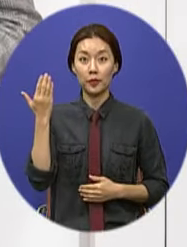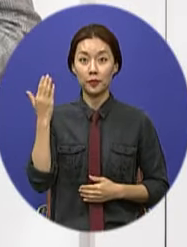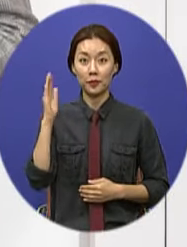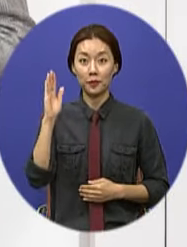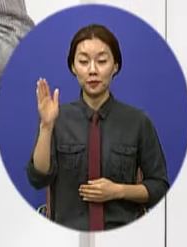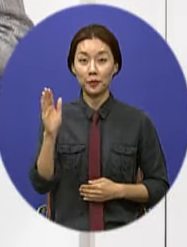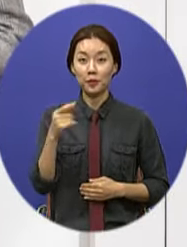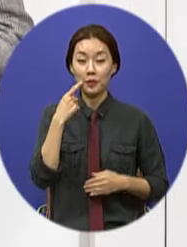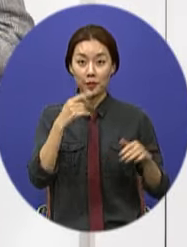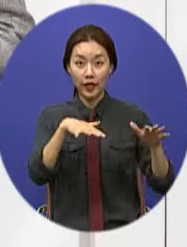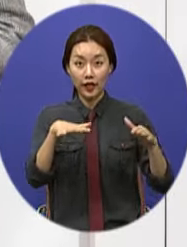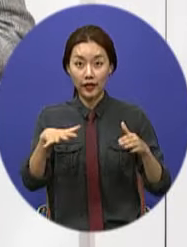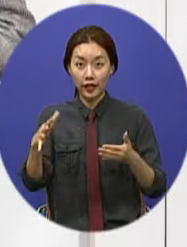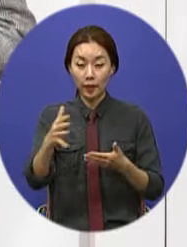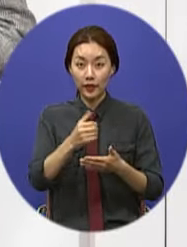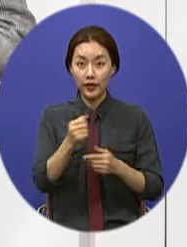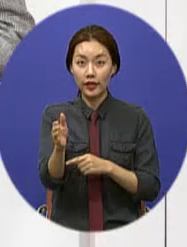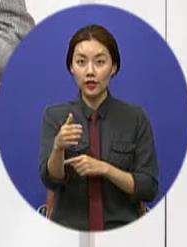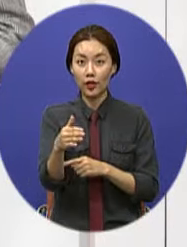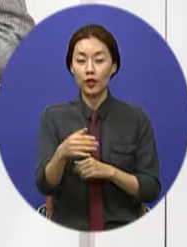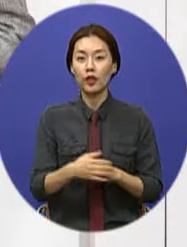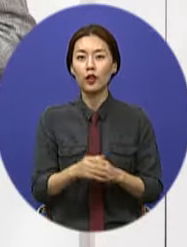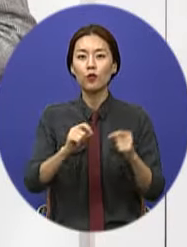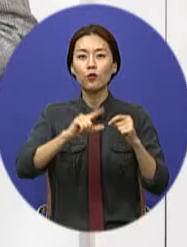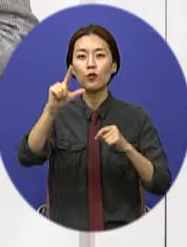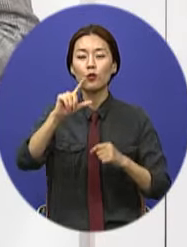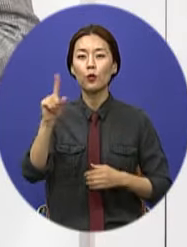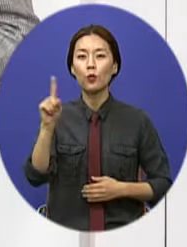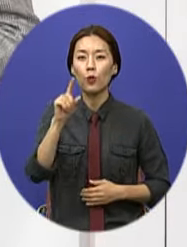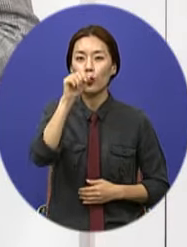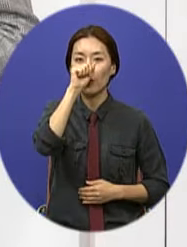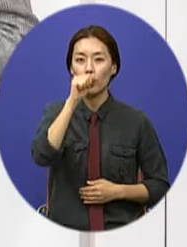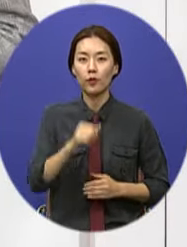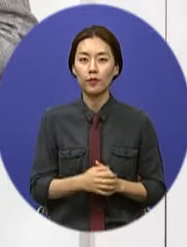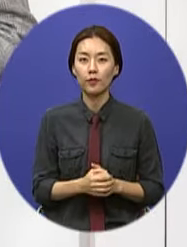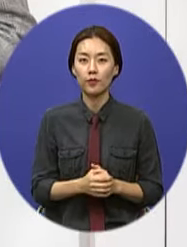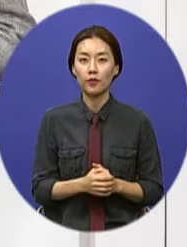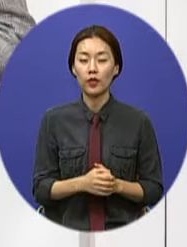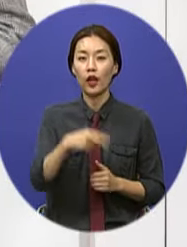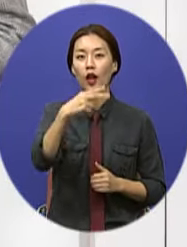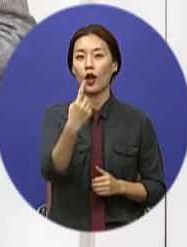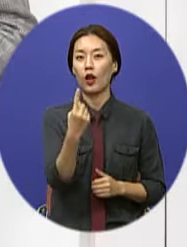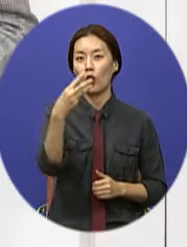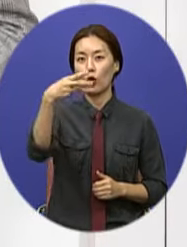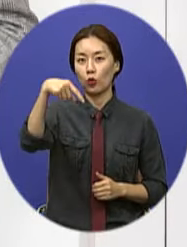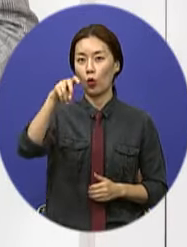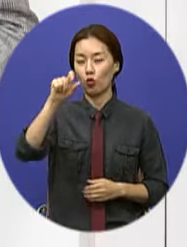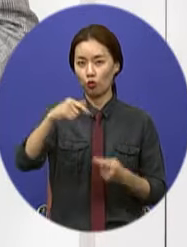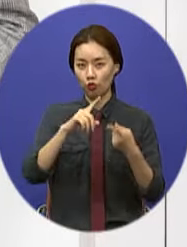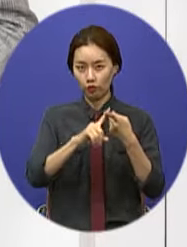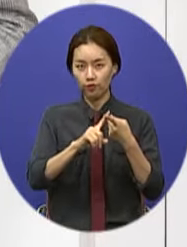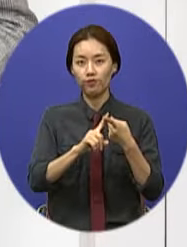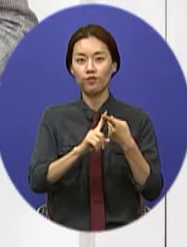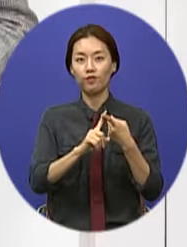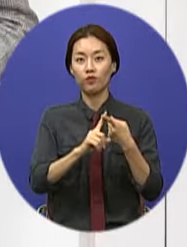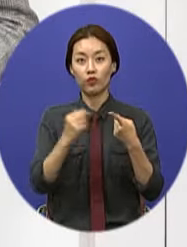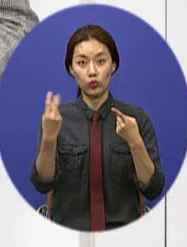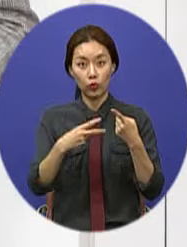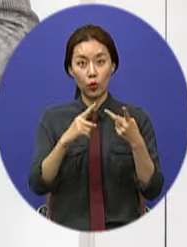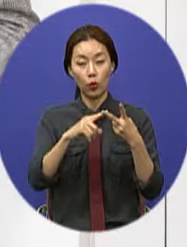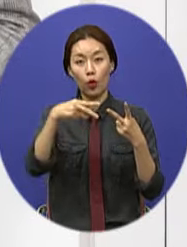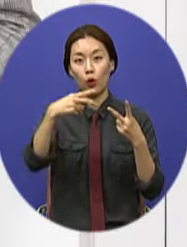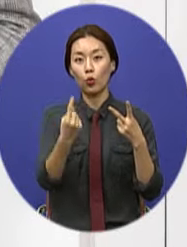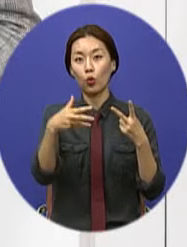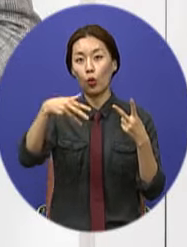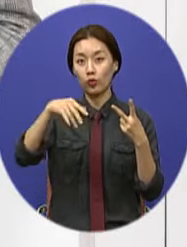그 바다에서 잡히는 생선이 예. 주로 어떤 생선들이 잡힙니까? 도로묵. 도로묵. 예, 또